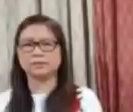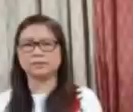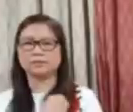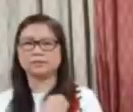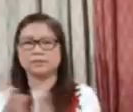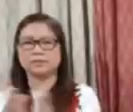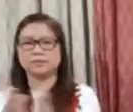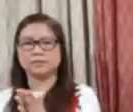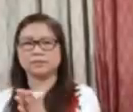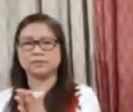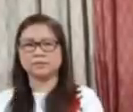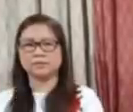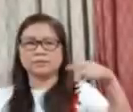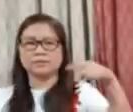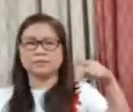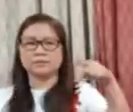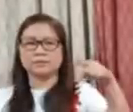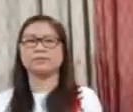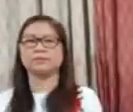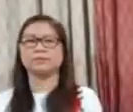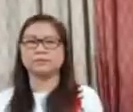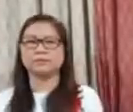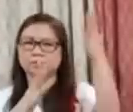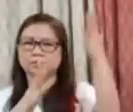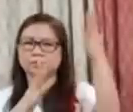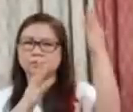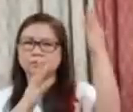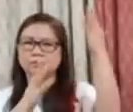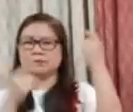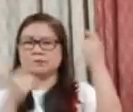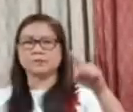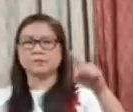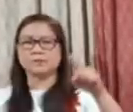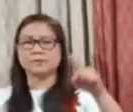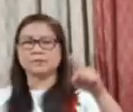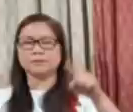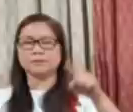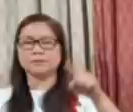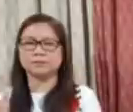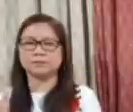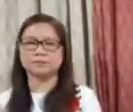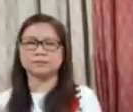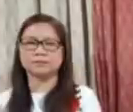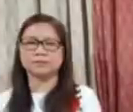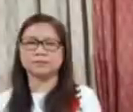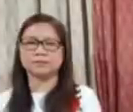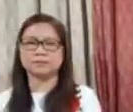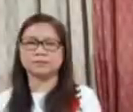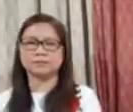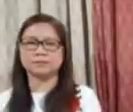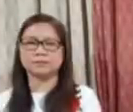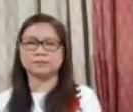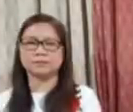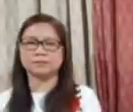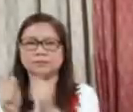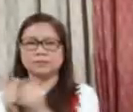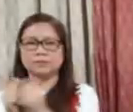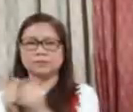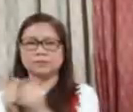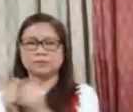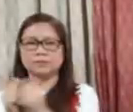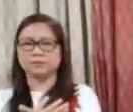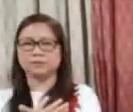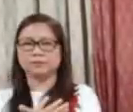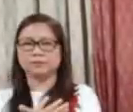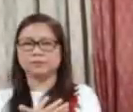ito. Hari naway mapagtagumpayan natin ang lahat ng ito nang sama-sama sa kabila ng pandemya. Inahasahan